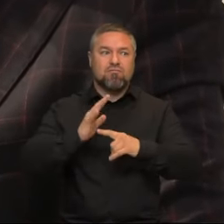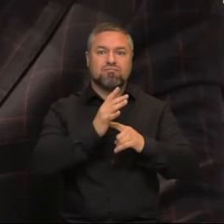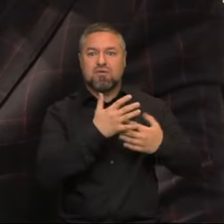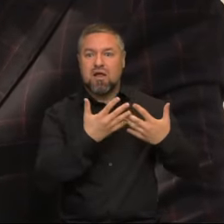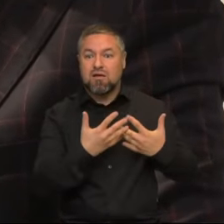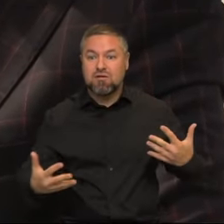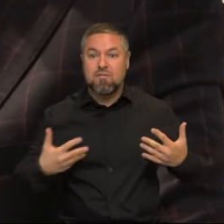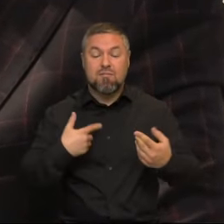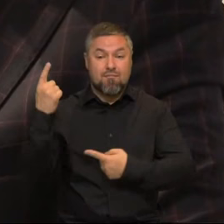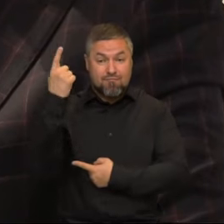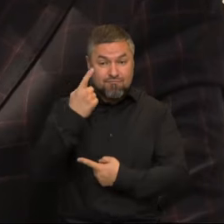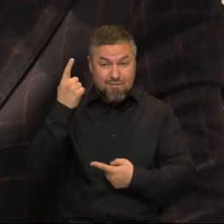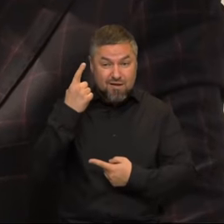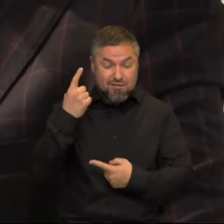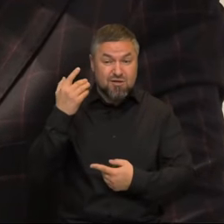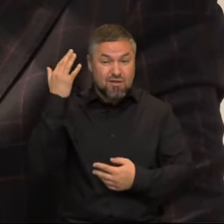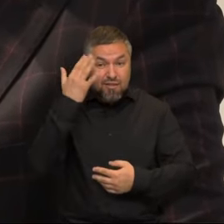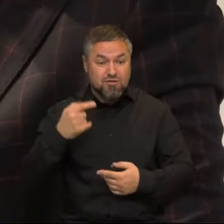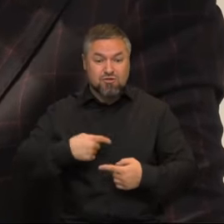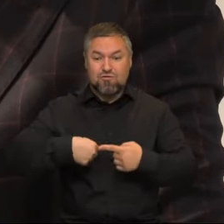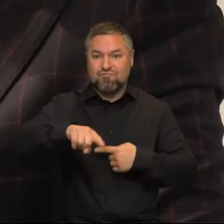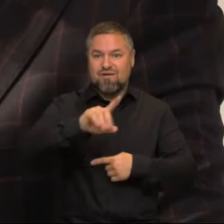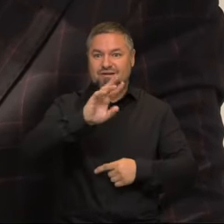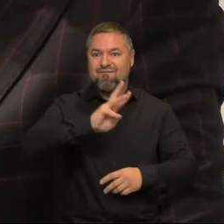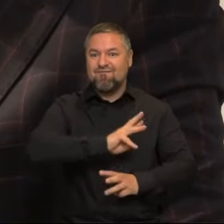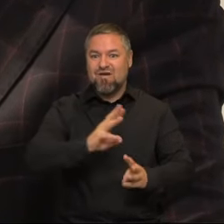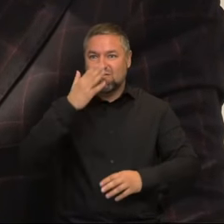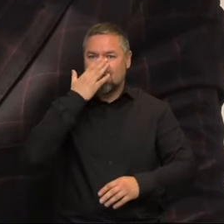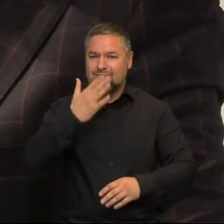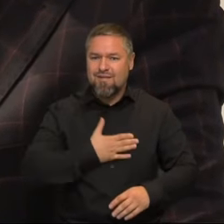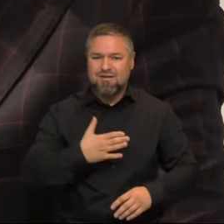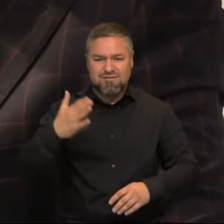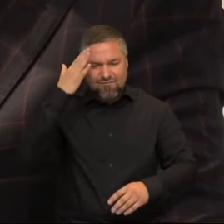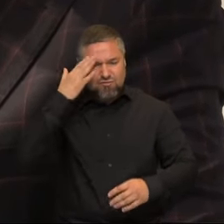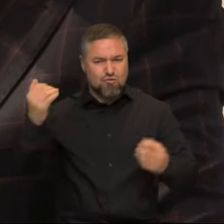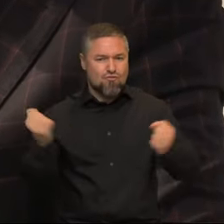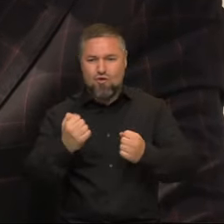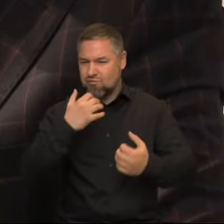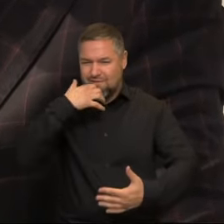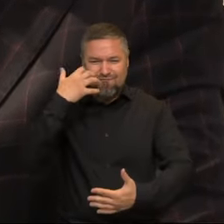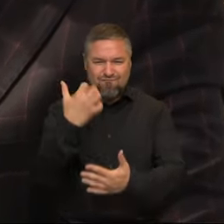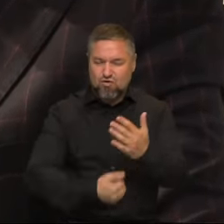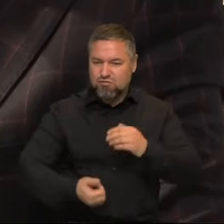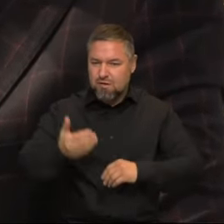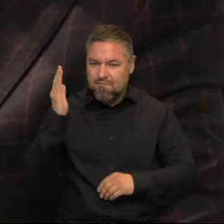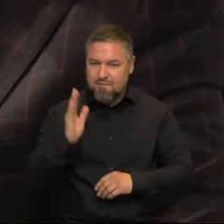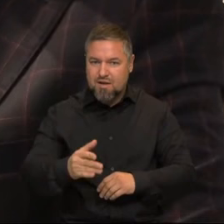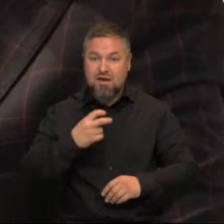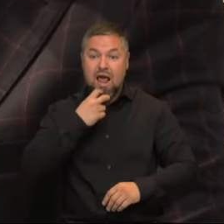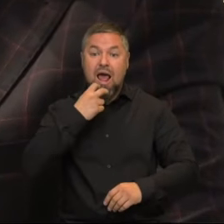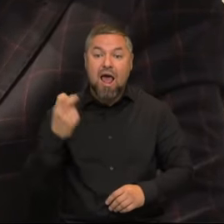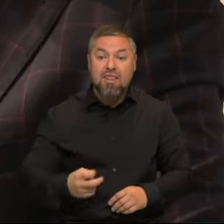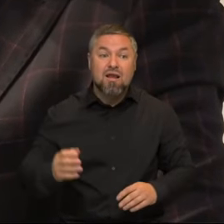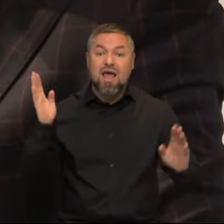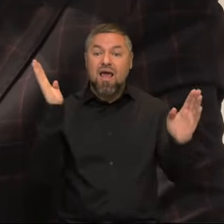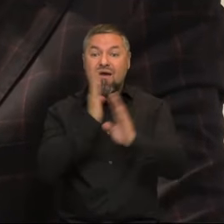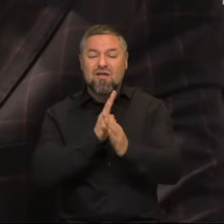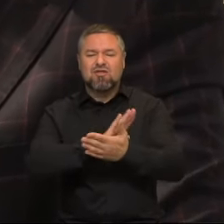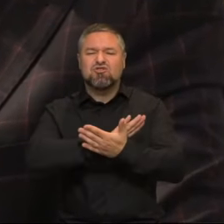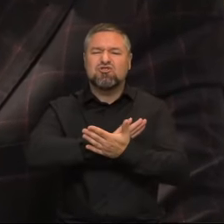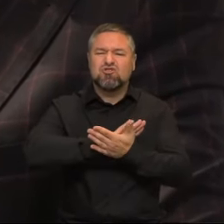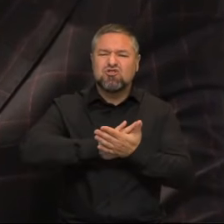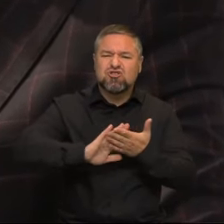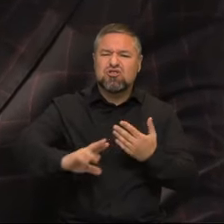lądzie. Mam nadzieję, że wkrótce wasza pasja i wiedza będzie mocniej wykorzystana, a energetyka wiatrowa,